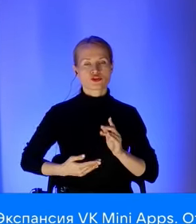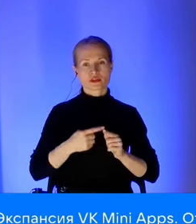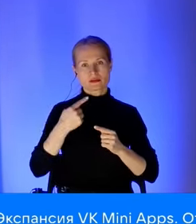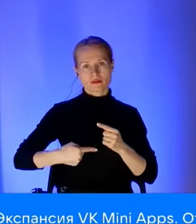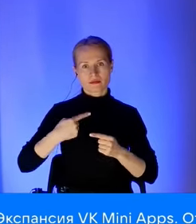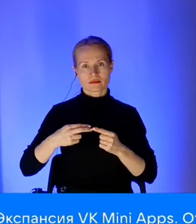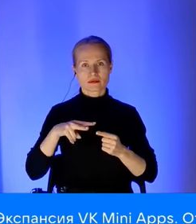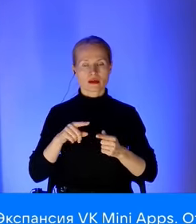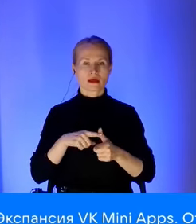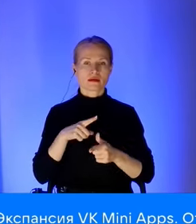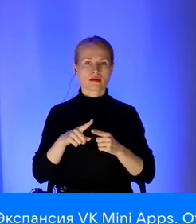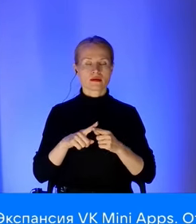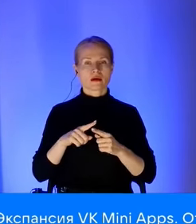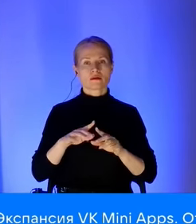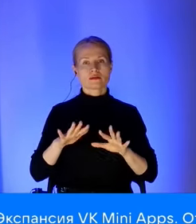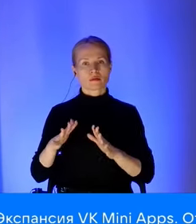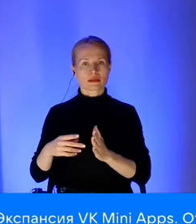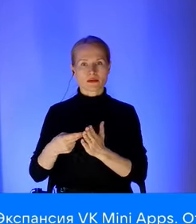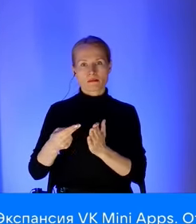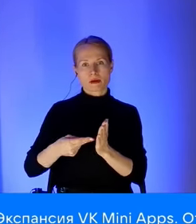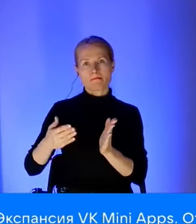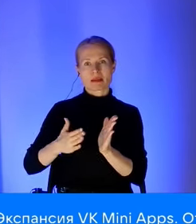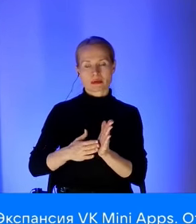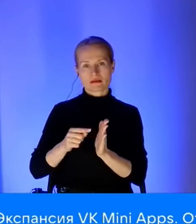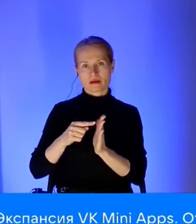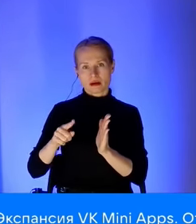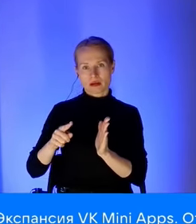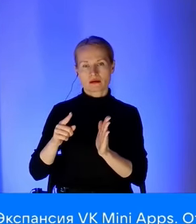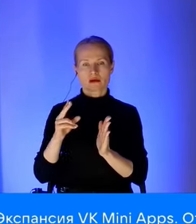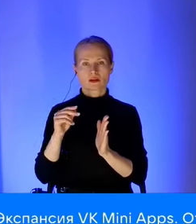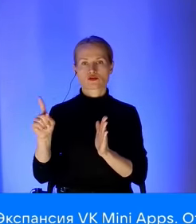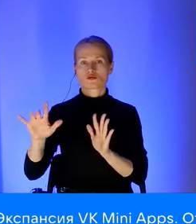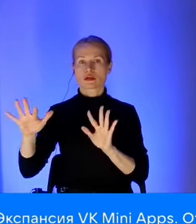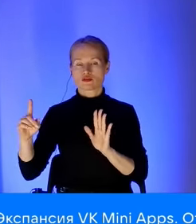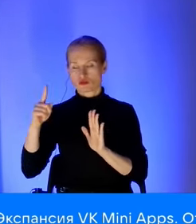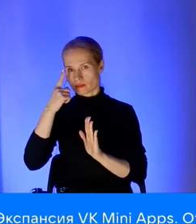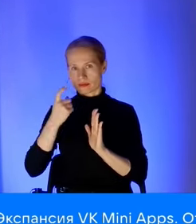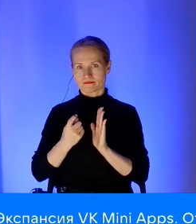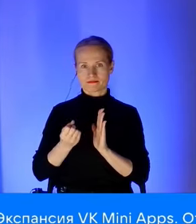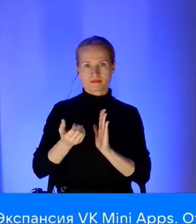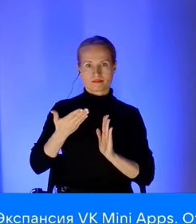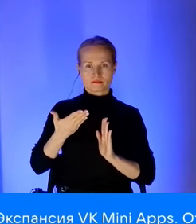ну или события, на которые меня подписался, чтобы их получать, когда какое-то действие произойдет в системе.